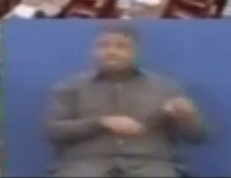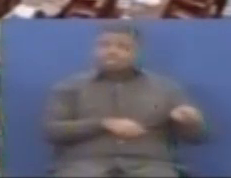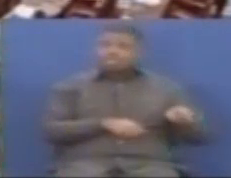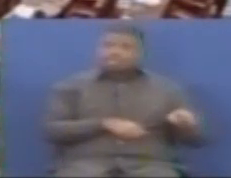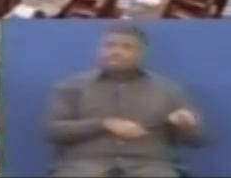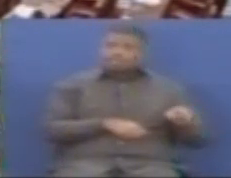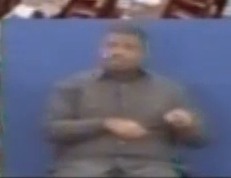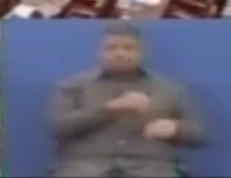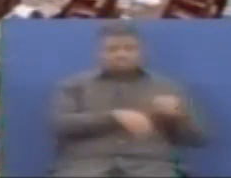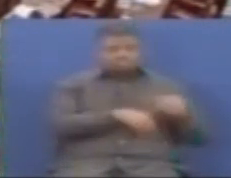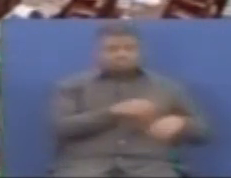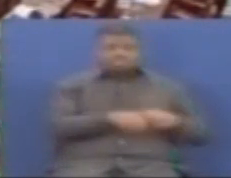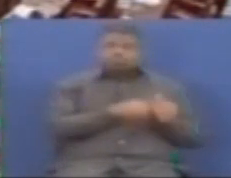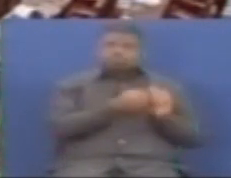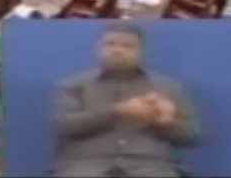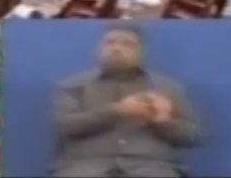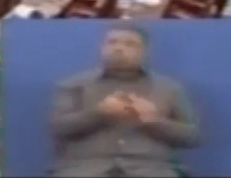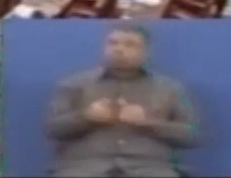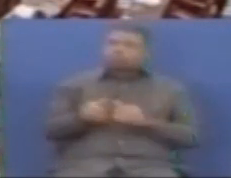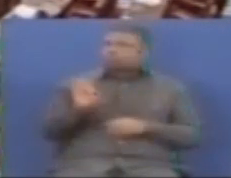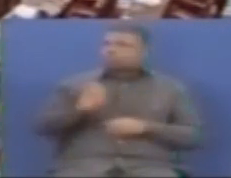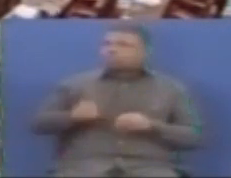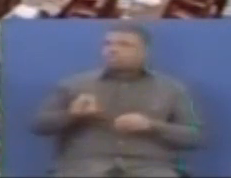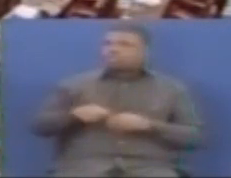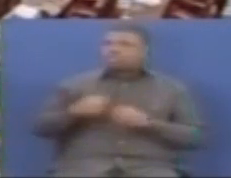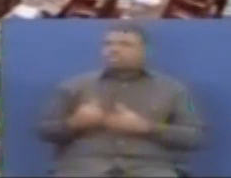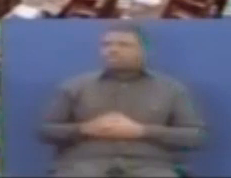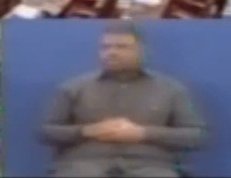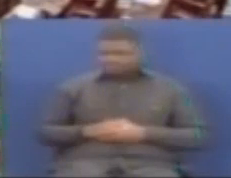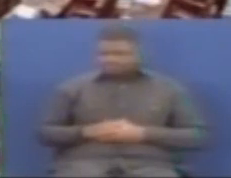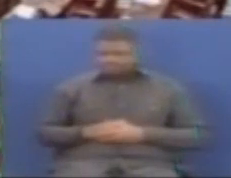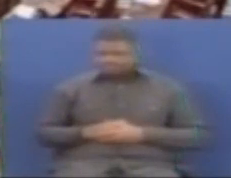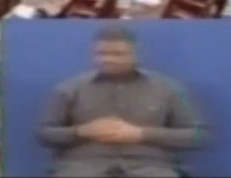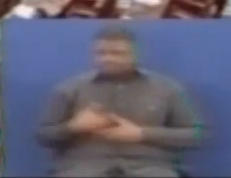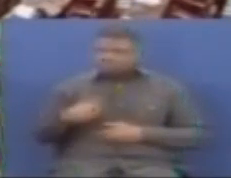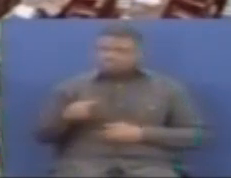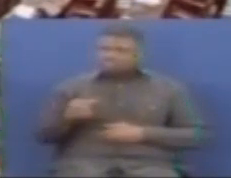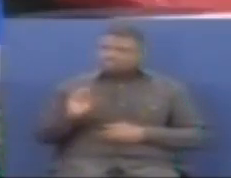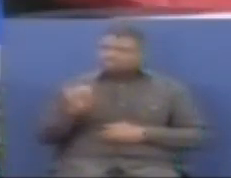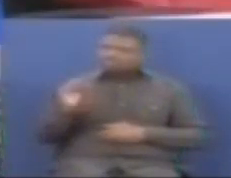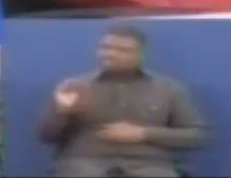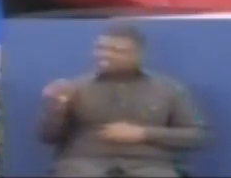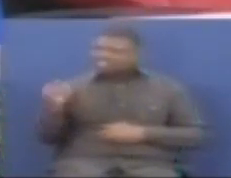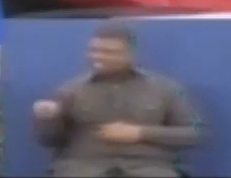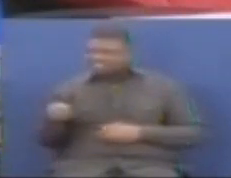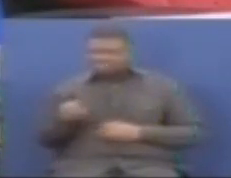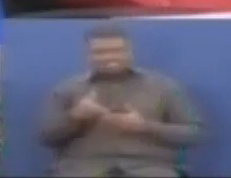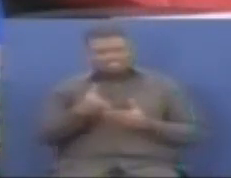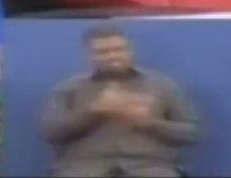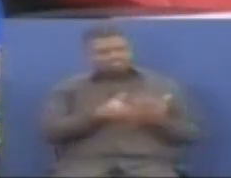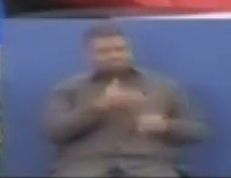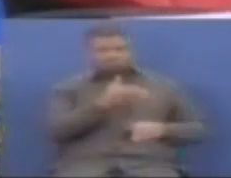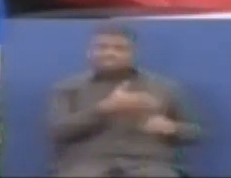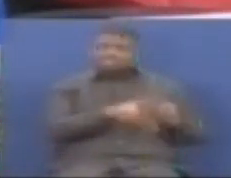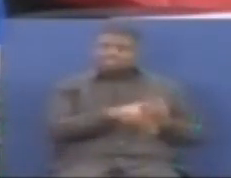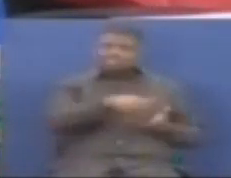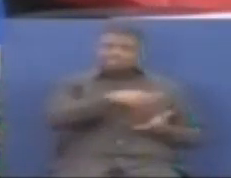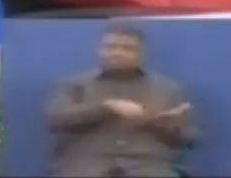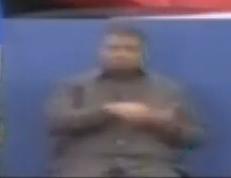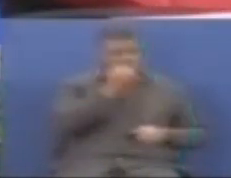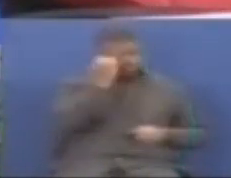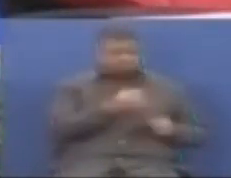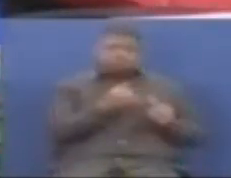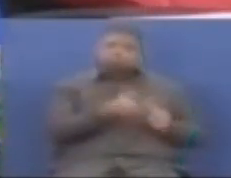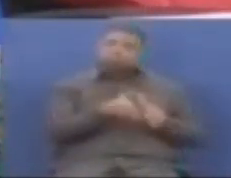vya wachimbaji wadogo wadogo kwa wilaya nzima, na Wizara ya Madini ni sehemu ambapo inajenga kituo cha ushauri kikubwa